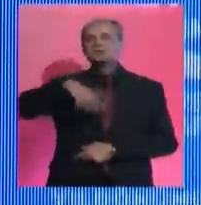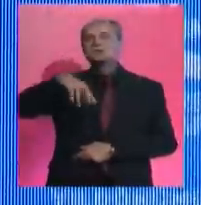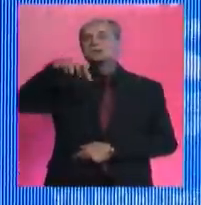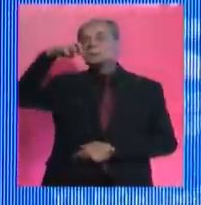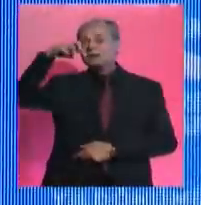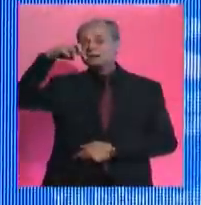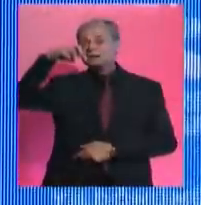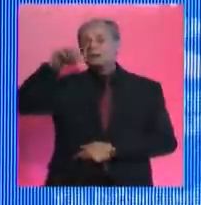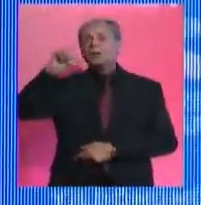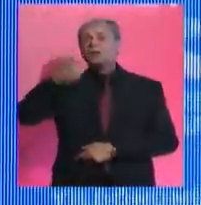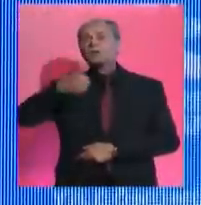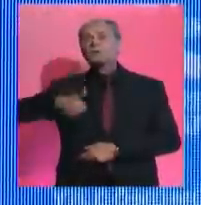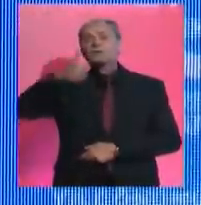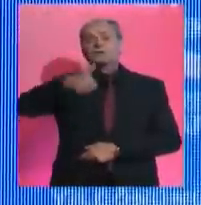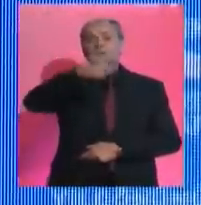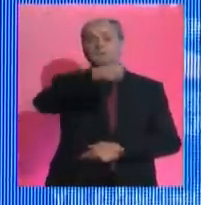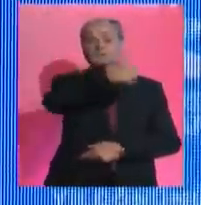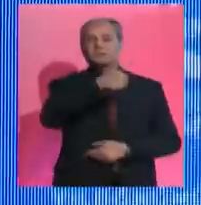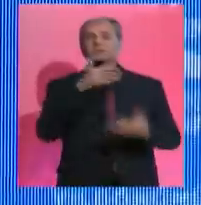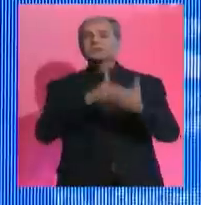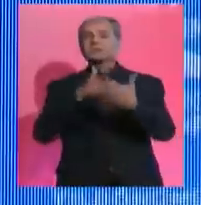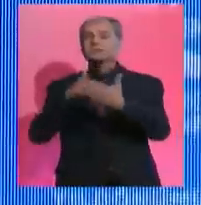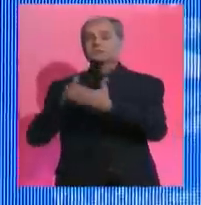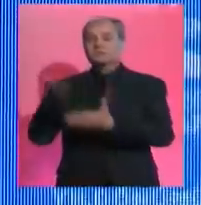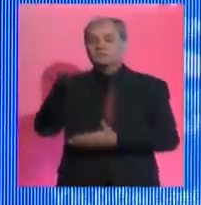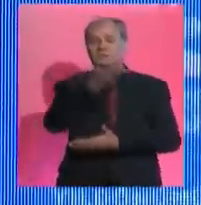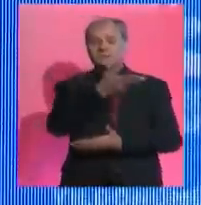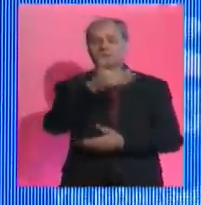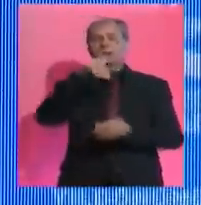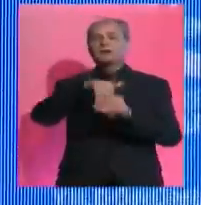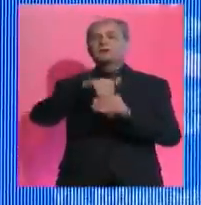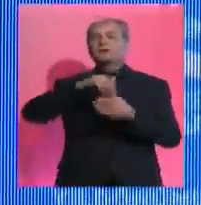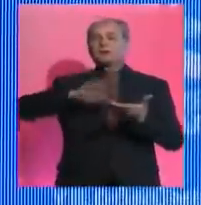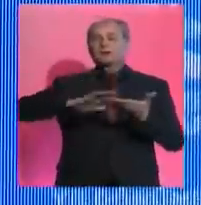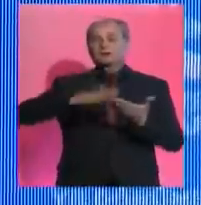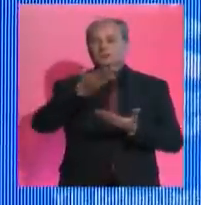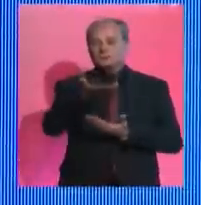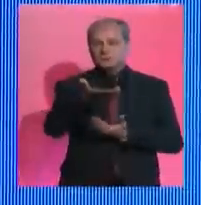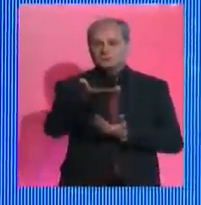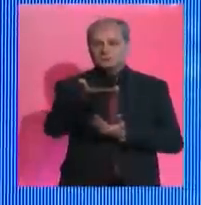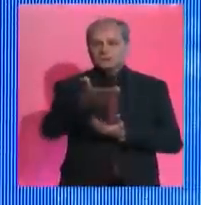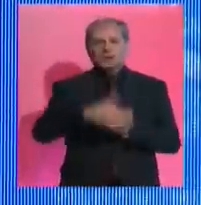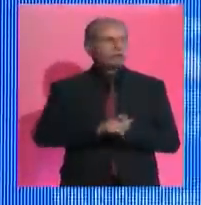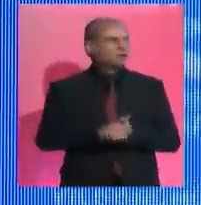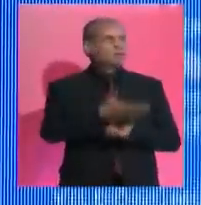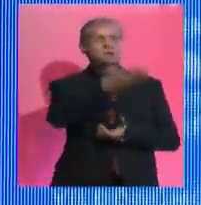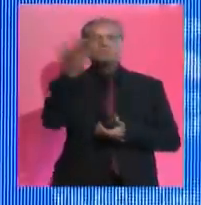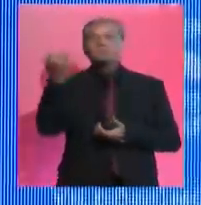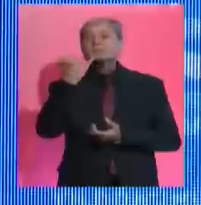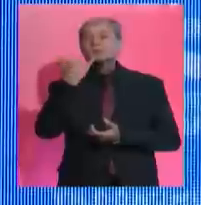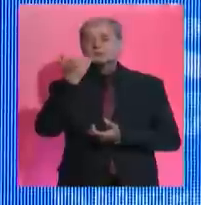partilerimizin değerli genel başkanları ve temsilcilerinin sayı milletvekili arkadaşlarının ve siz değerli